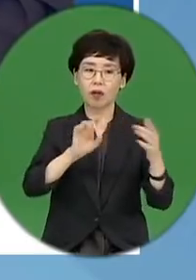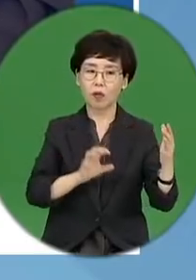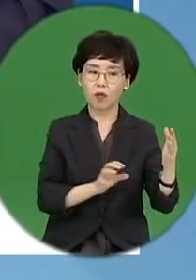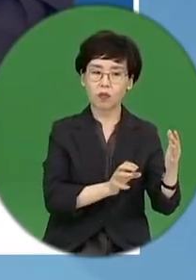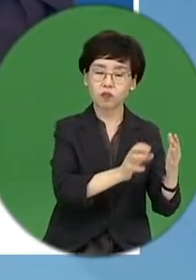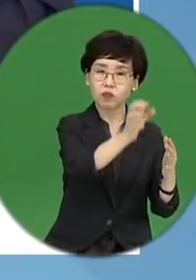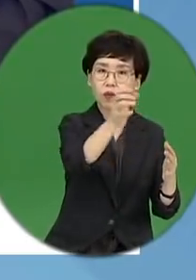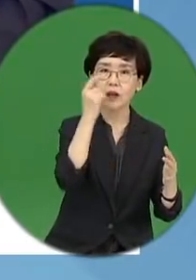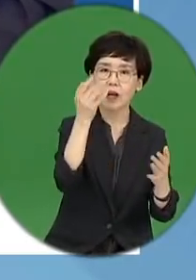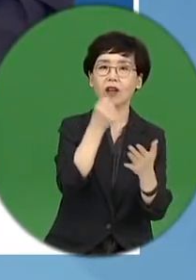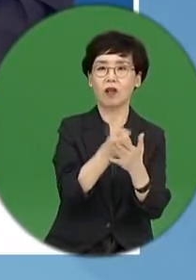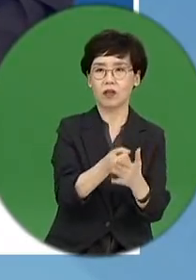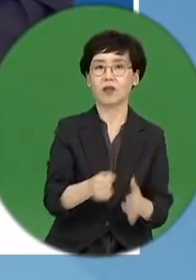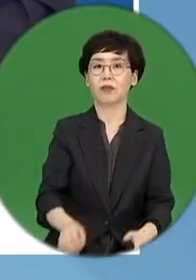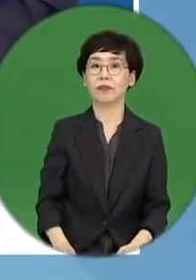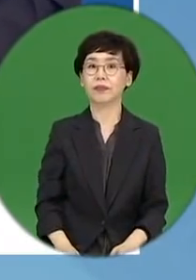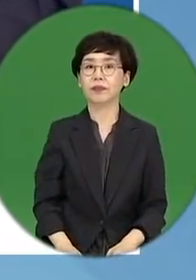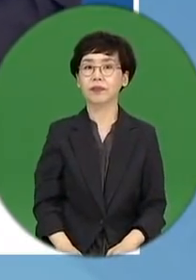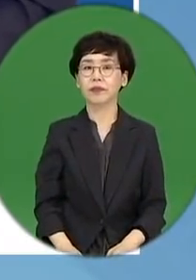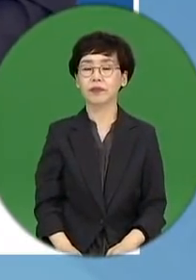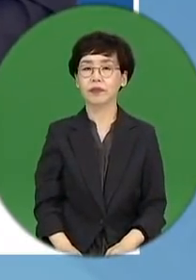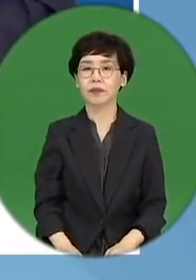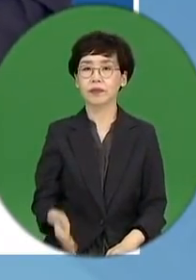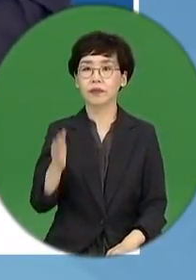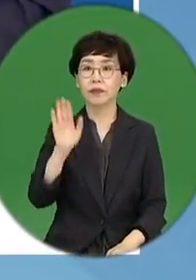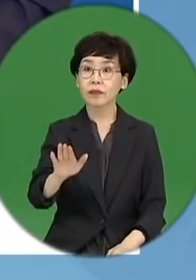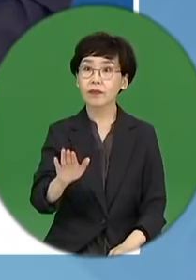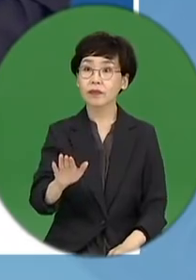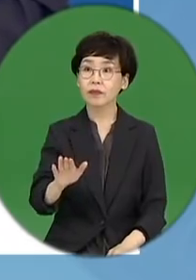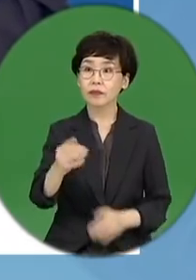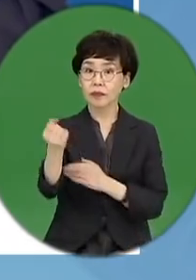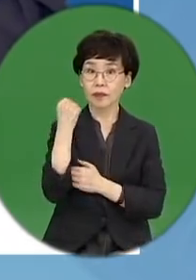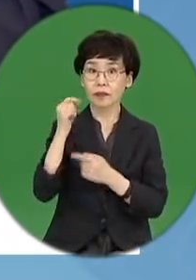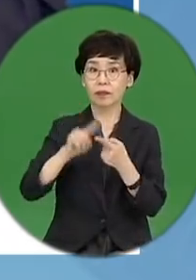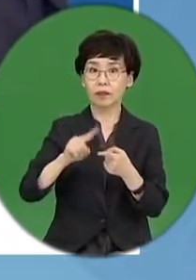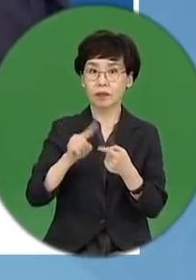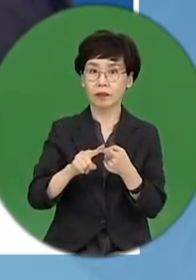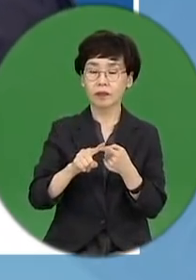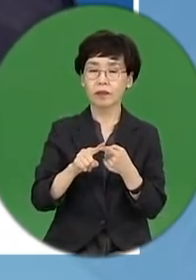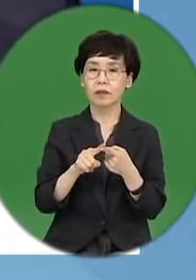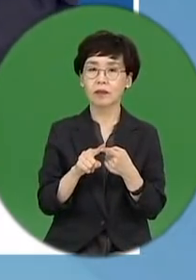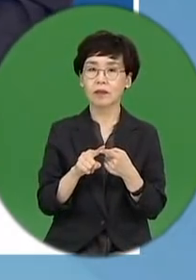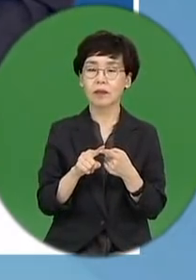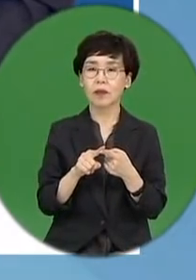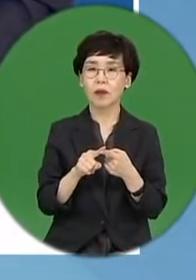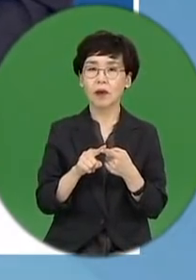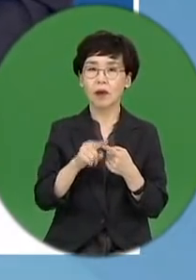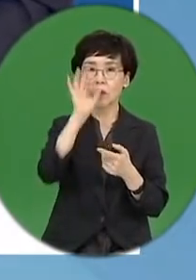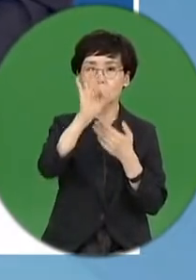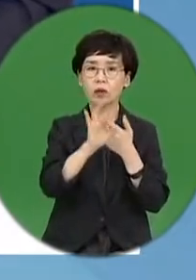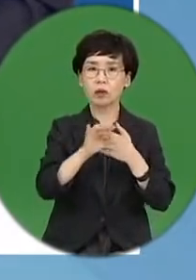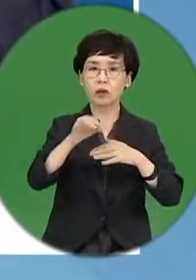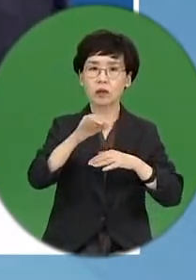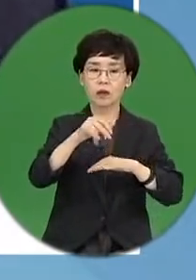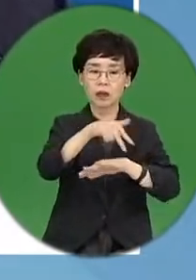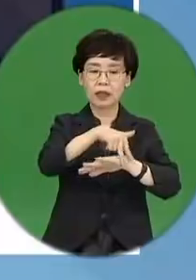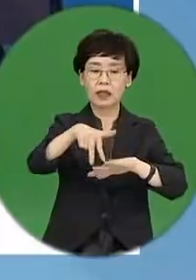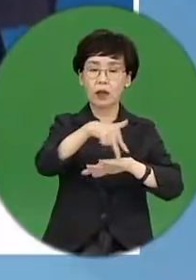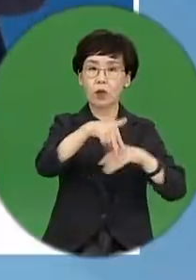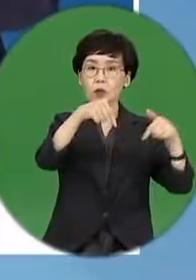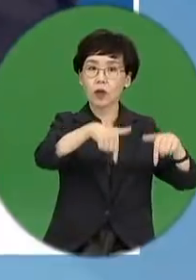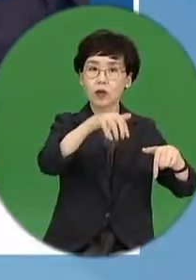하는 것을 이제 결정하는 중요한 요소가 되는데, 세력이 그대로 유지된다고 하는 것은 이 진도 서쪽, 그리고